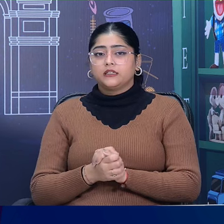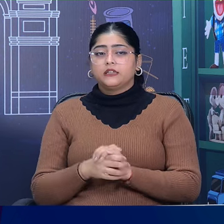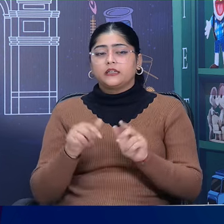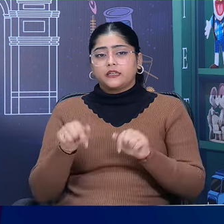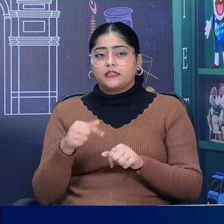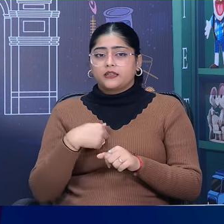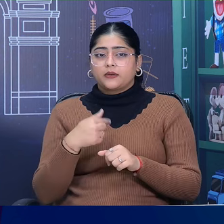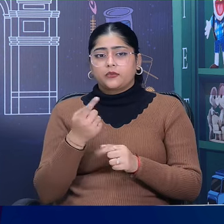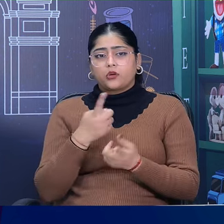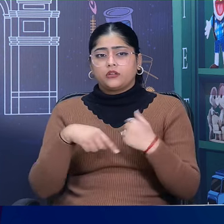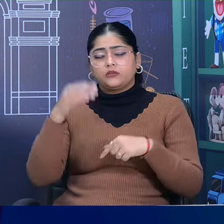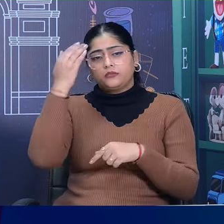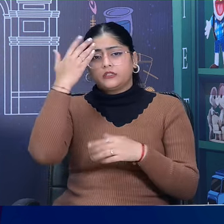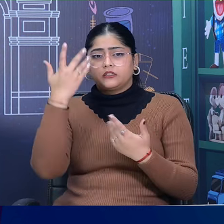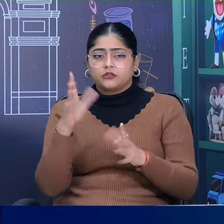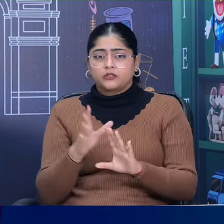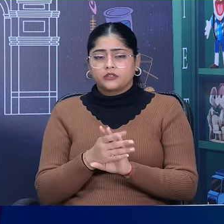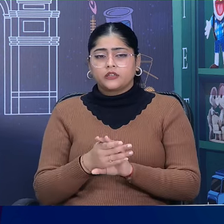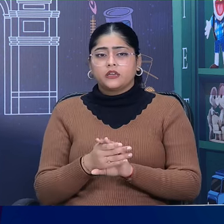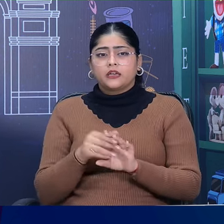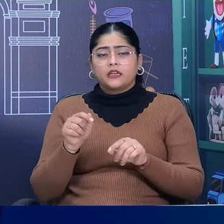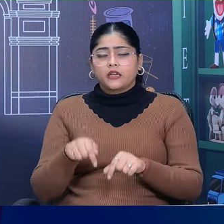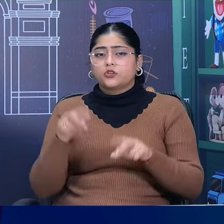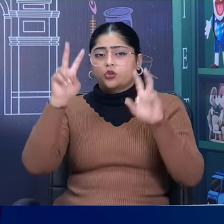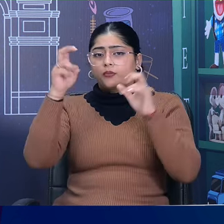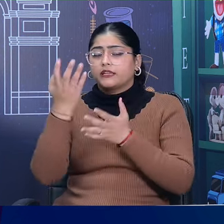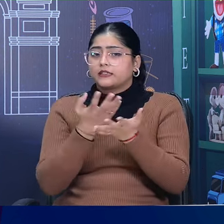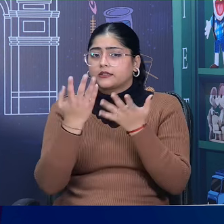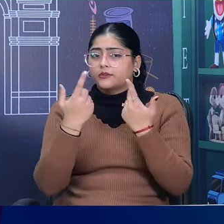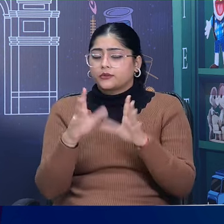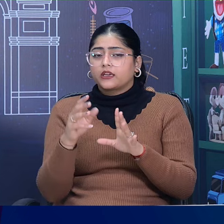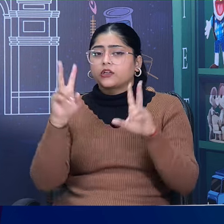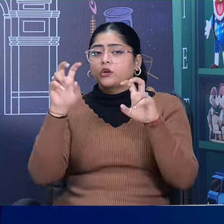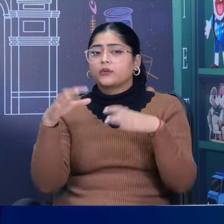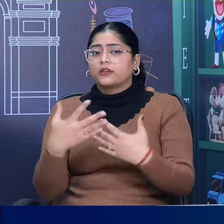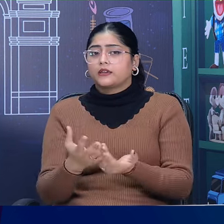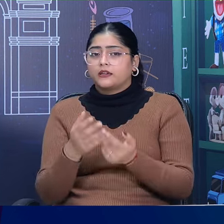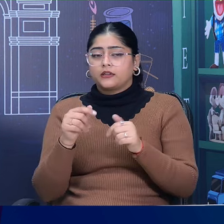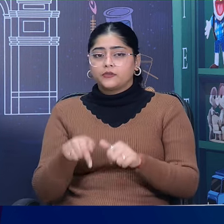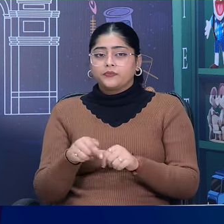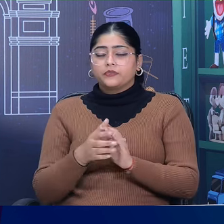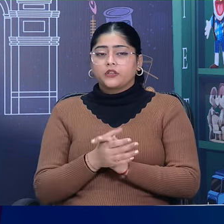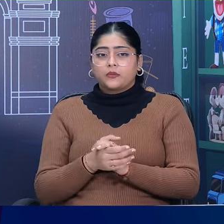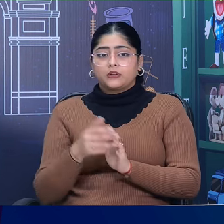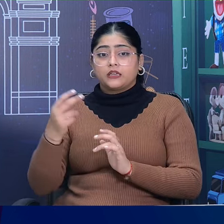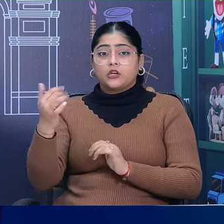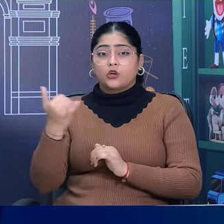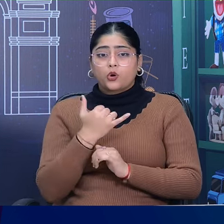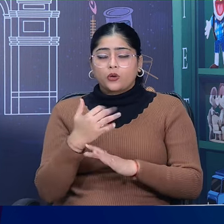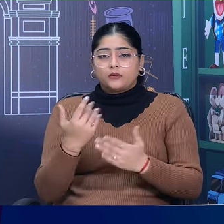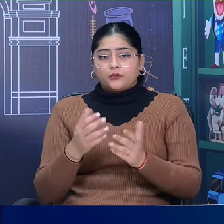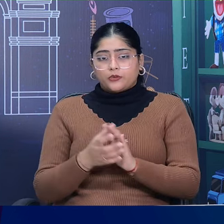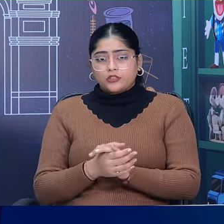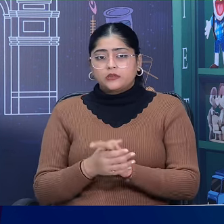तो आप सब जान चुके हैं कि हमारे विषय की भूमिका क्या है ऐसे में मैंने आपको तरीके बता दिए कि किन माध्यमों से आप हमसे जुड़ सकते हैं अपने